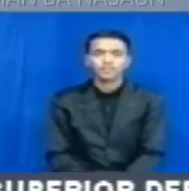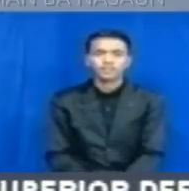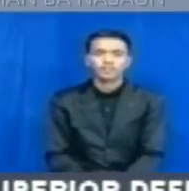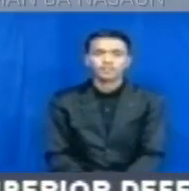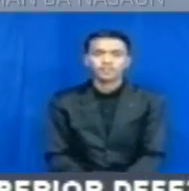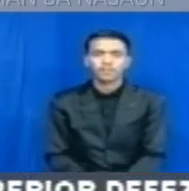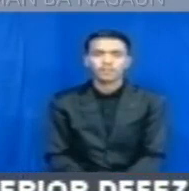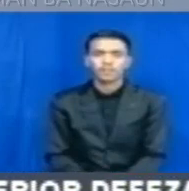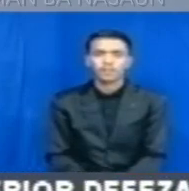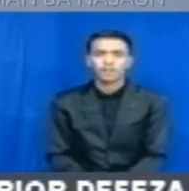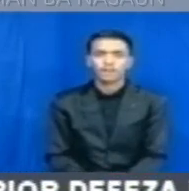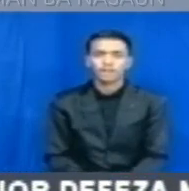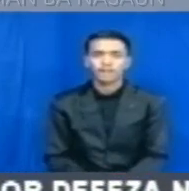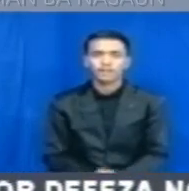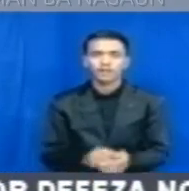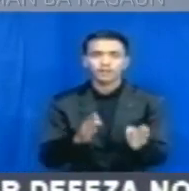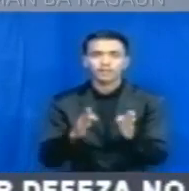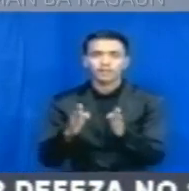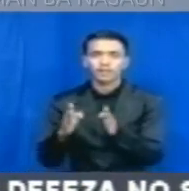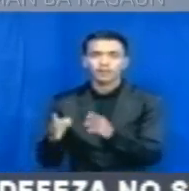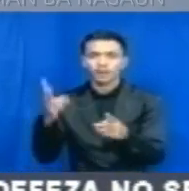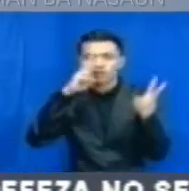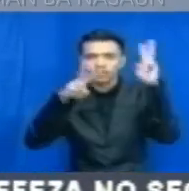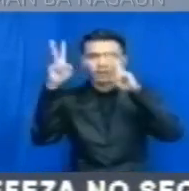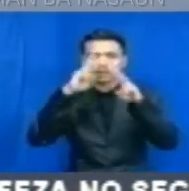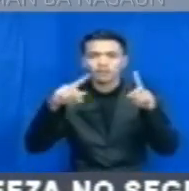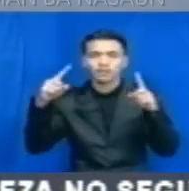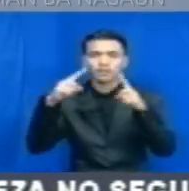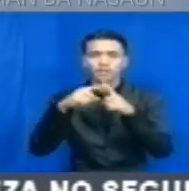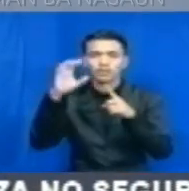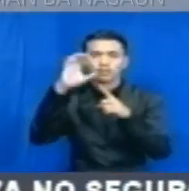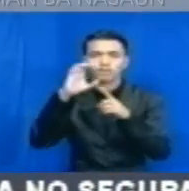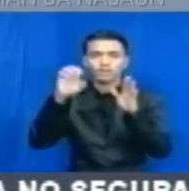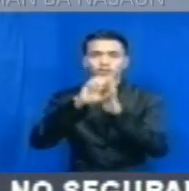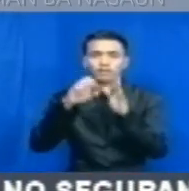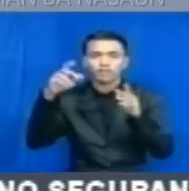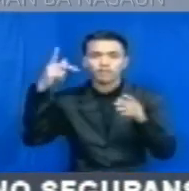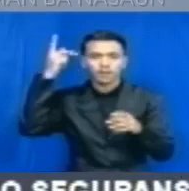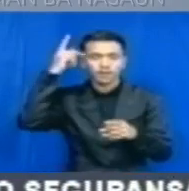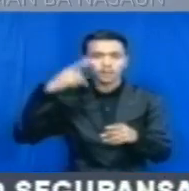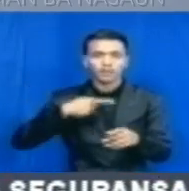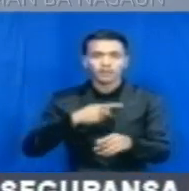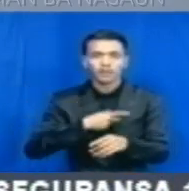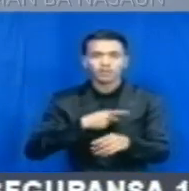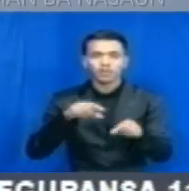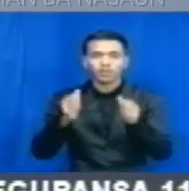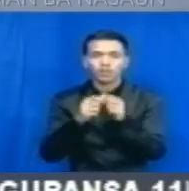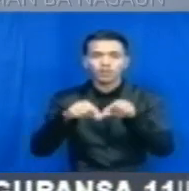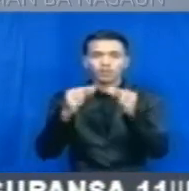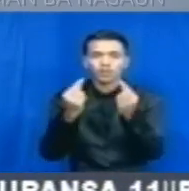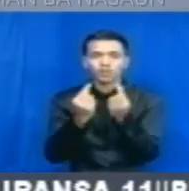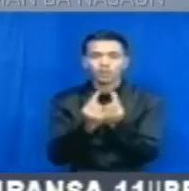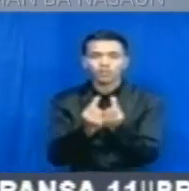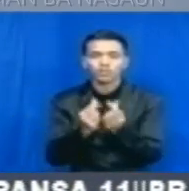lebih kepada persiapan kunjungan Bapak Ketua Parlemen dan rombongan ke Jakarta yang akan direncanakan